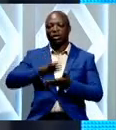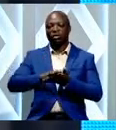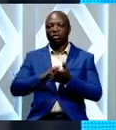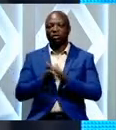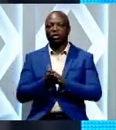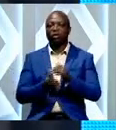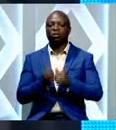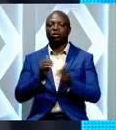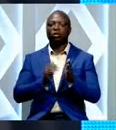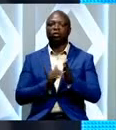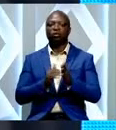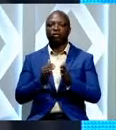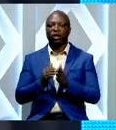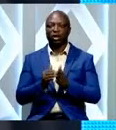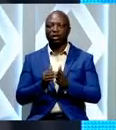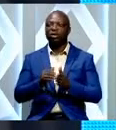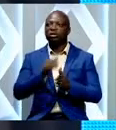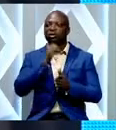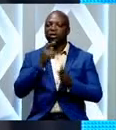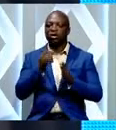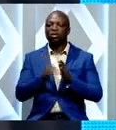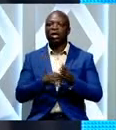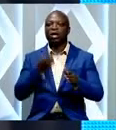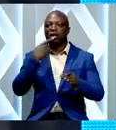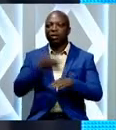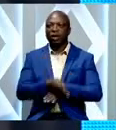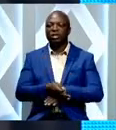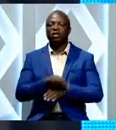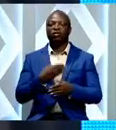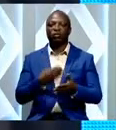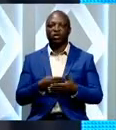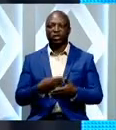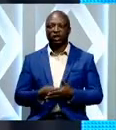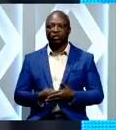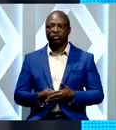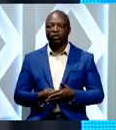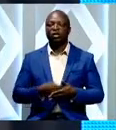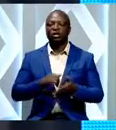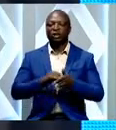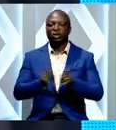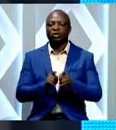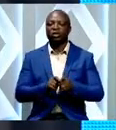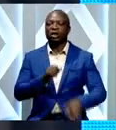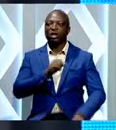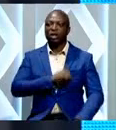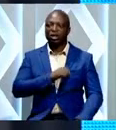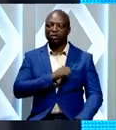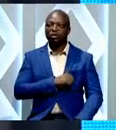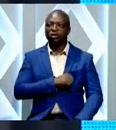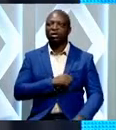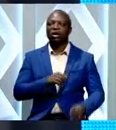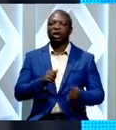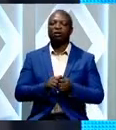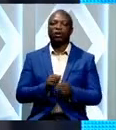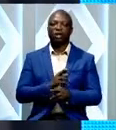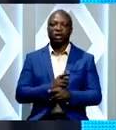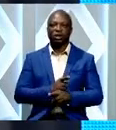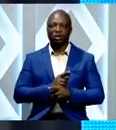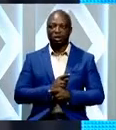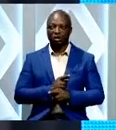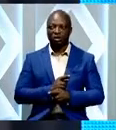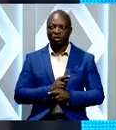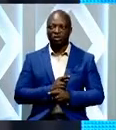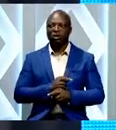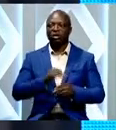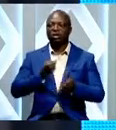plus fréquent. Ce n'est pas seulement un impératif budgétaire, c'est aussi un atout en matière de résilience.